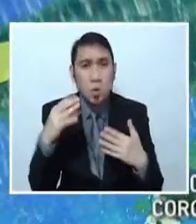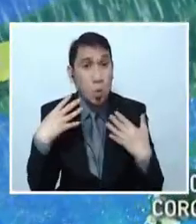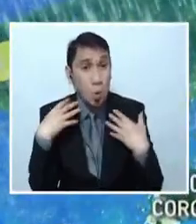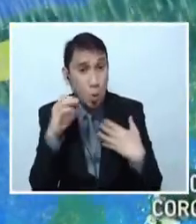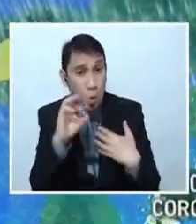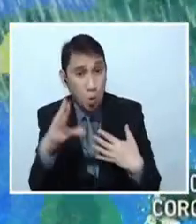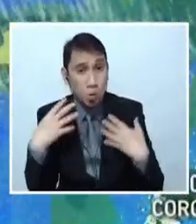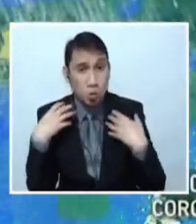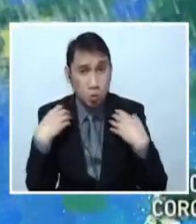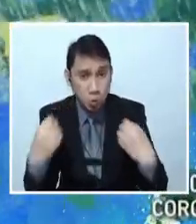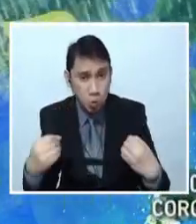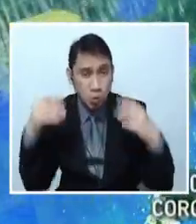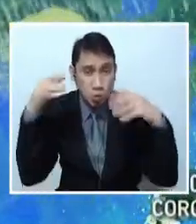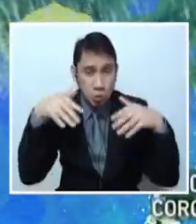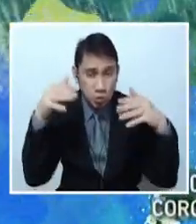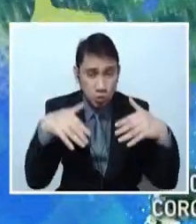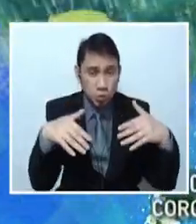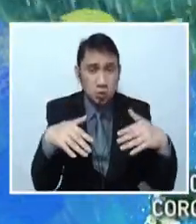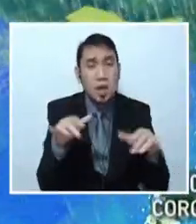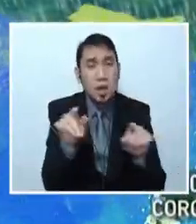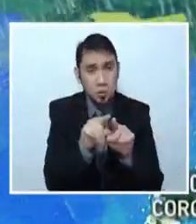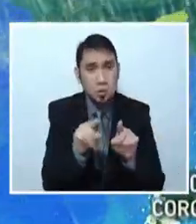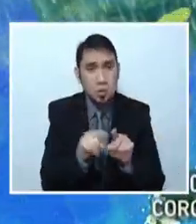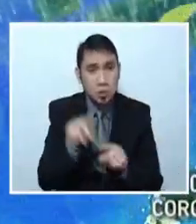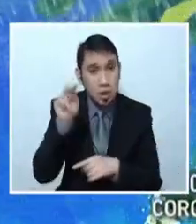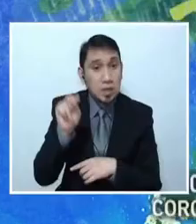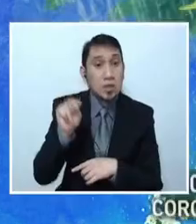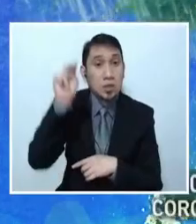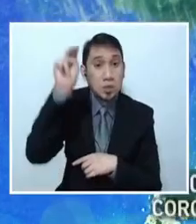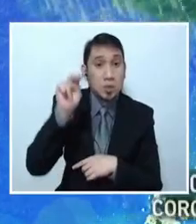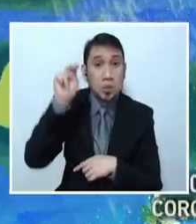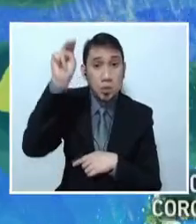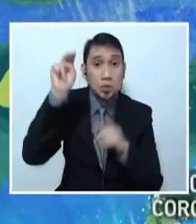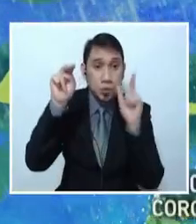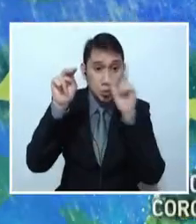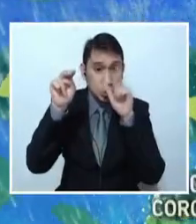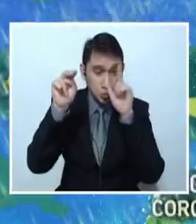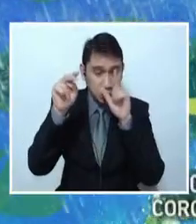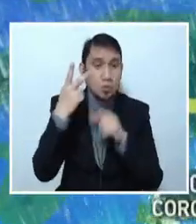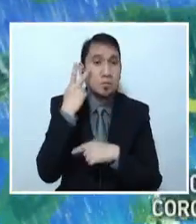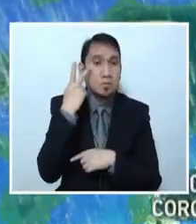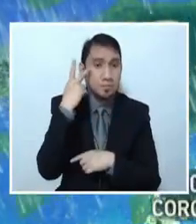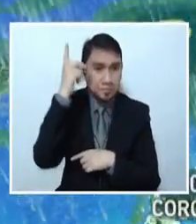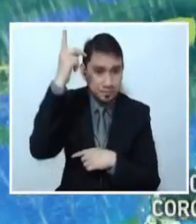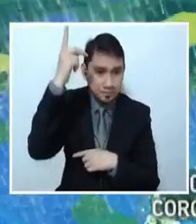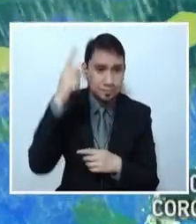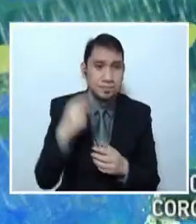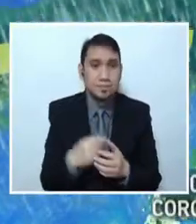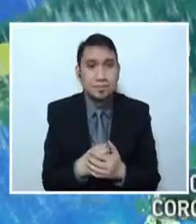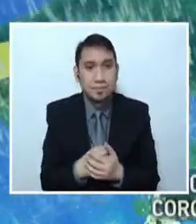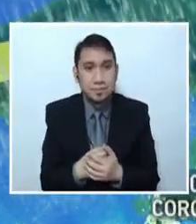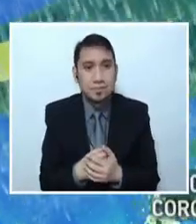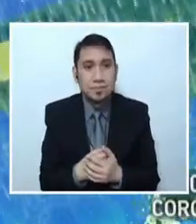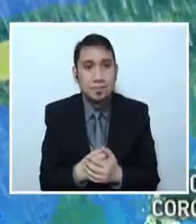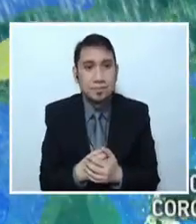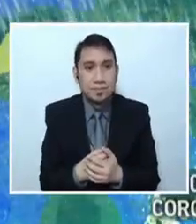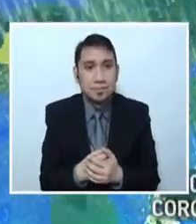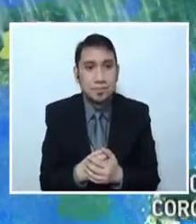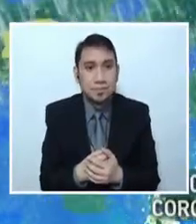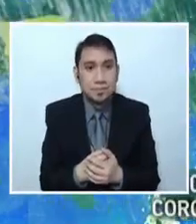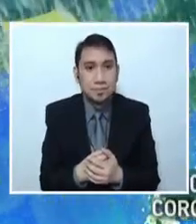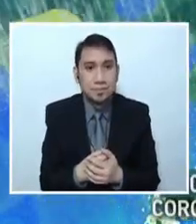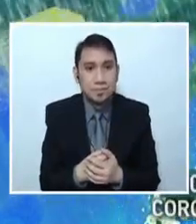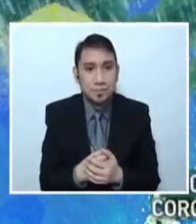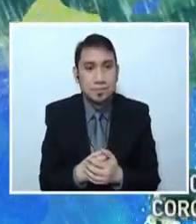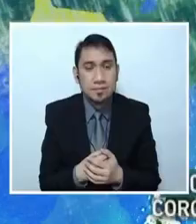Metro Manila, pati na rin sa Ilocos Region, Abra, Benguet, Zambales, Bataan, Tarlac, Pampanga, Bulacan, Calabarzon, Mindoro, Marinduque, Romblon